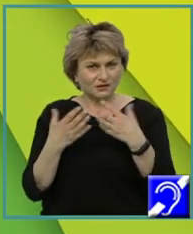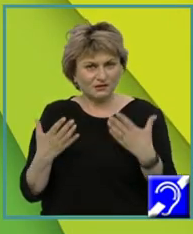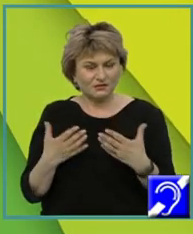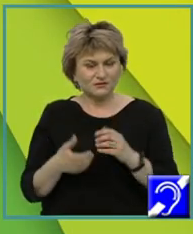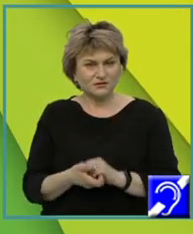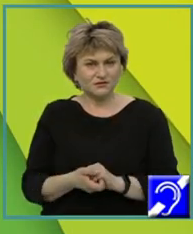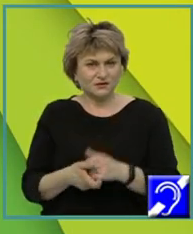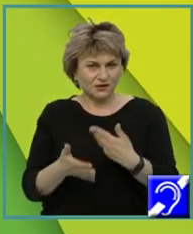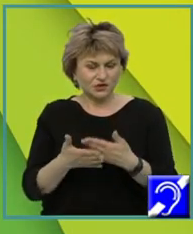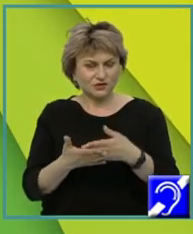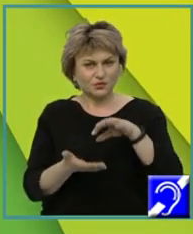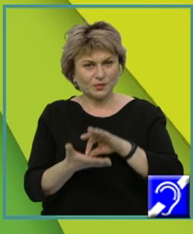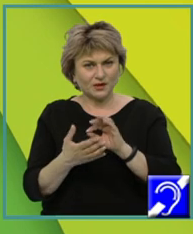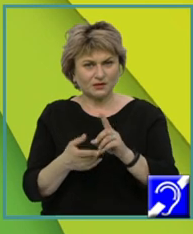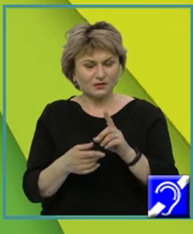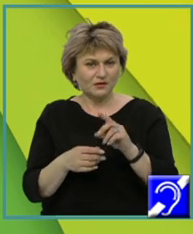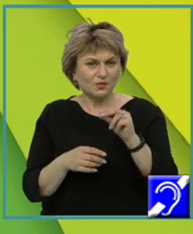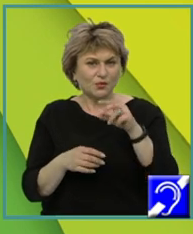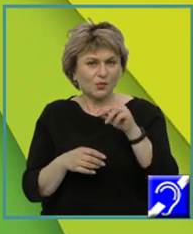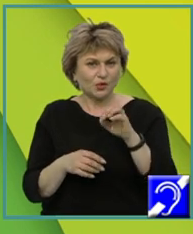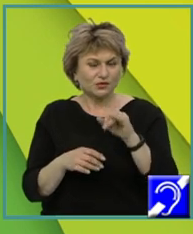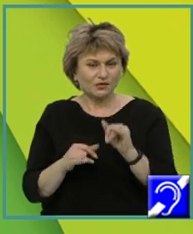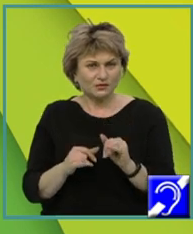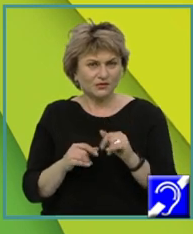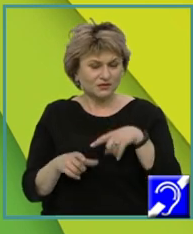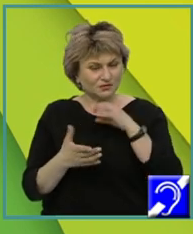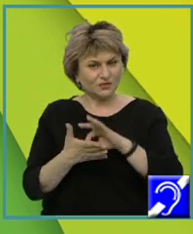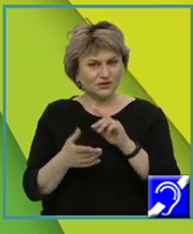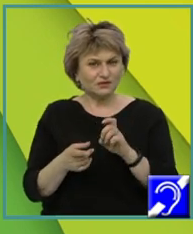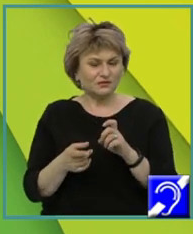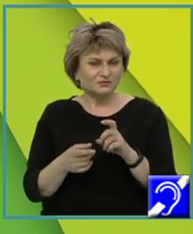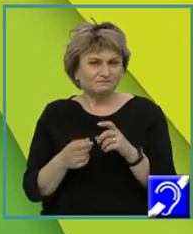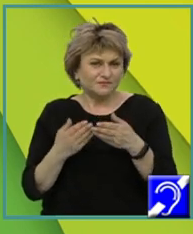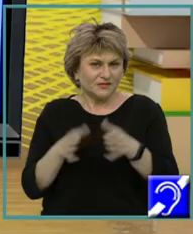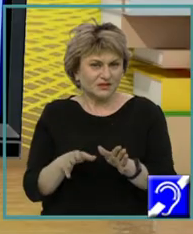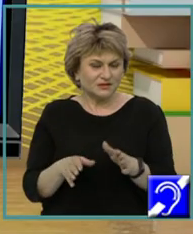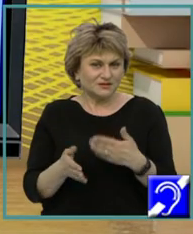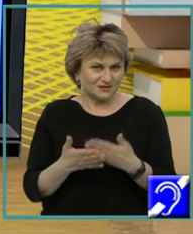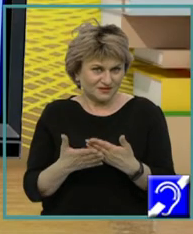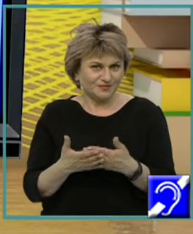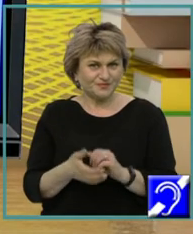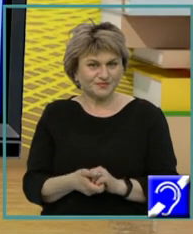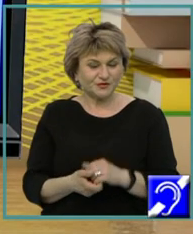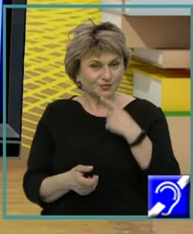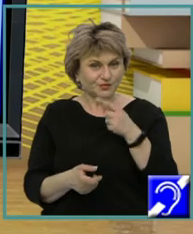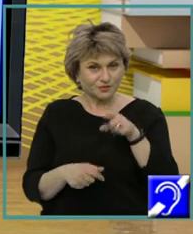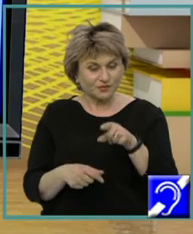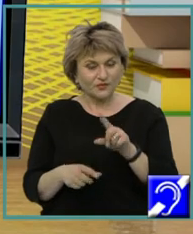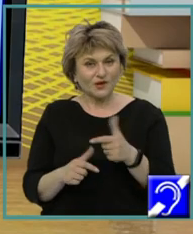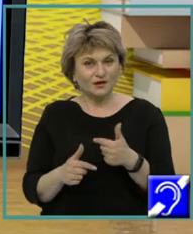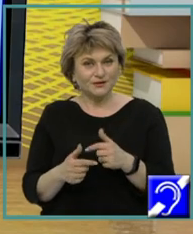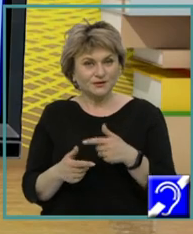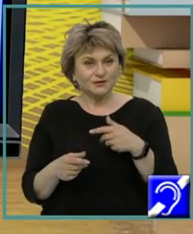moment al popotei va fi momentul declanșator al amintirilor ziceam acolo că